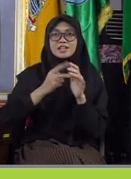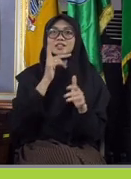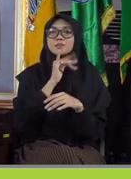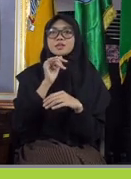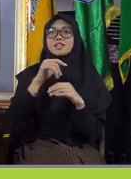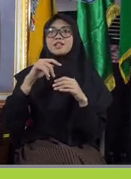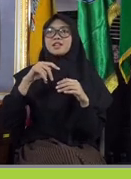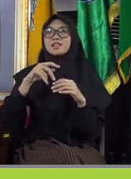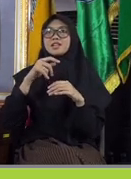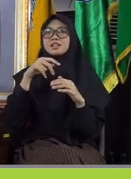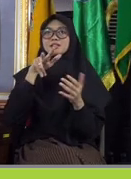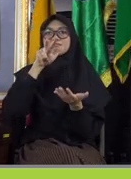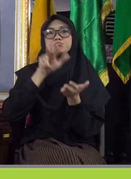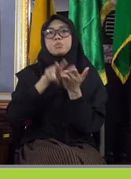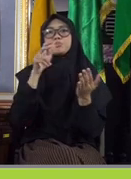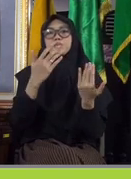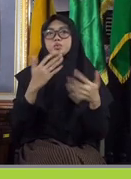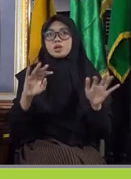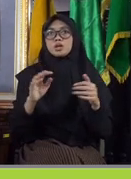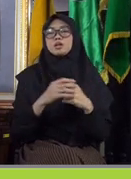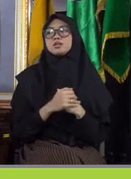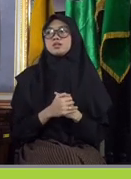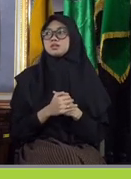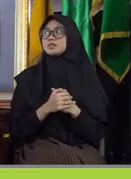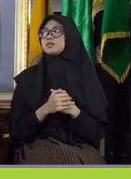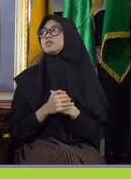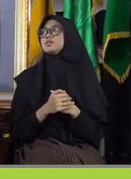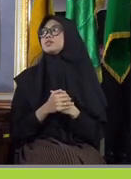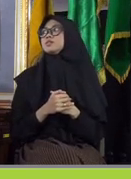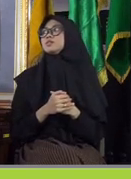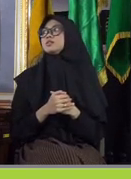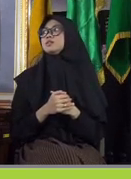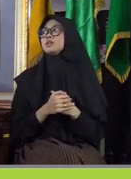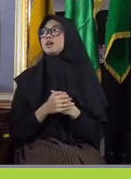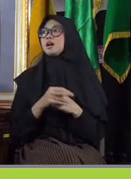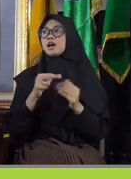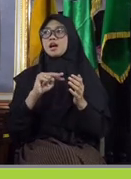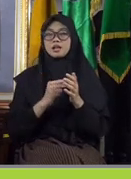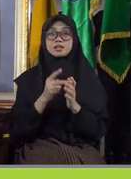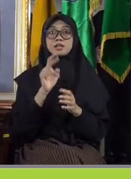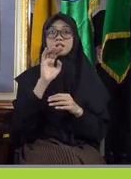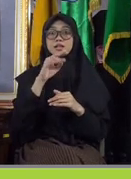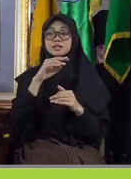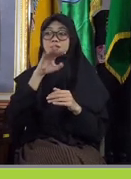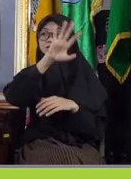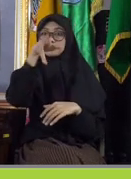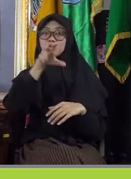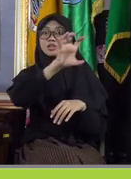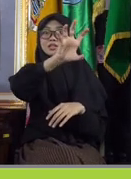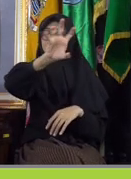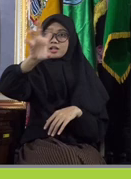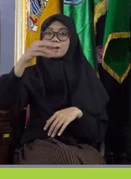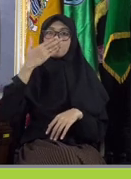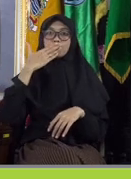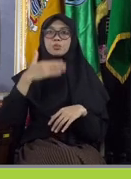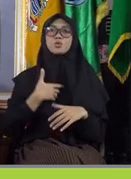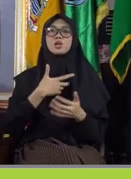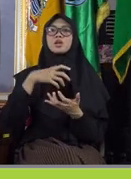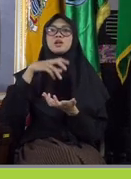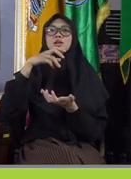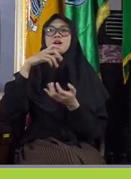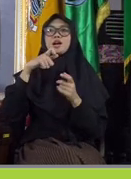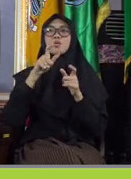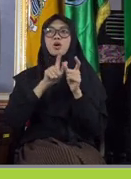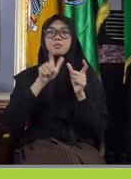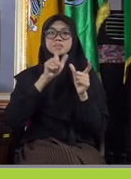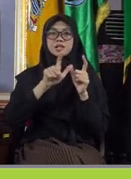Hai Pak Sekda dicat yeah Hai surat edaran gubernur untuk membuat kanal aduan mengetik Megaman yang berjudul